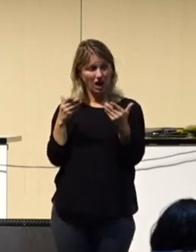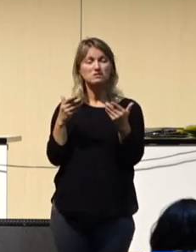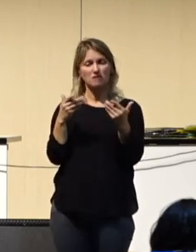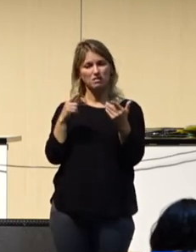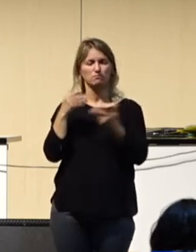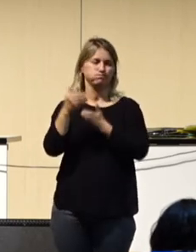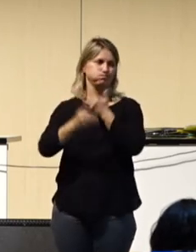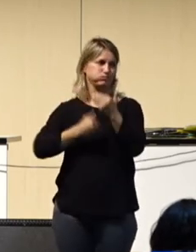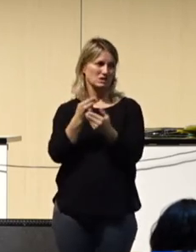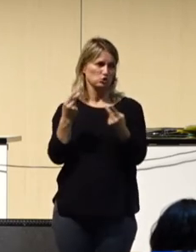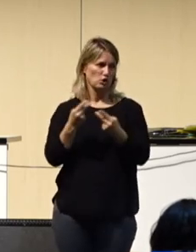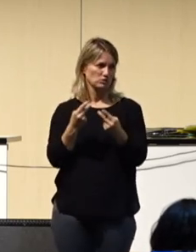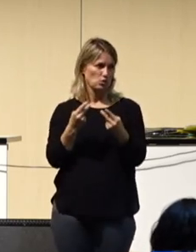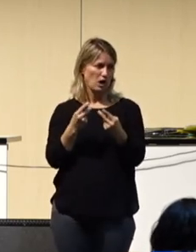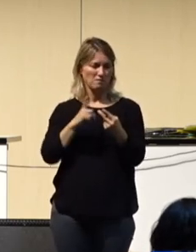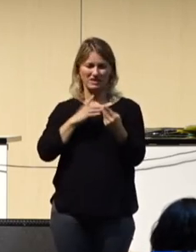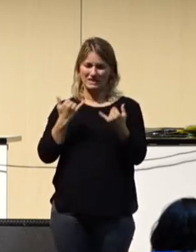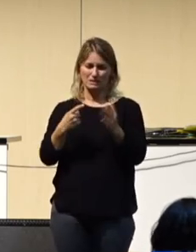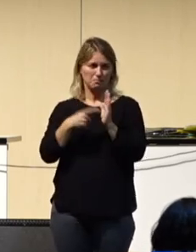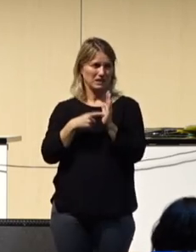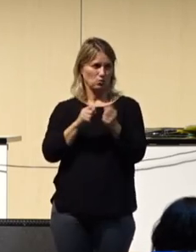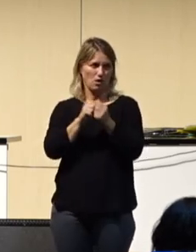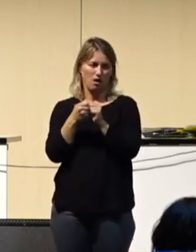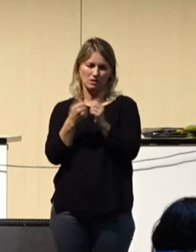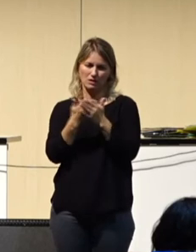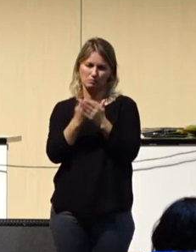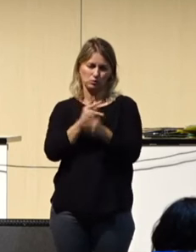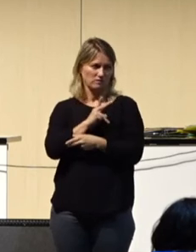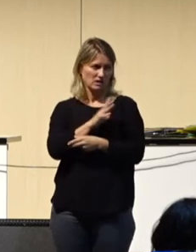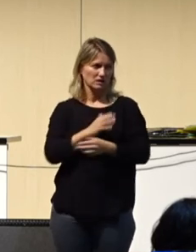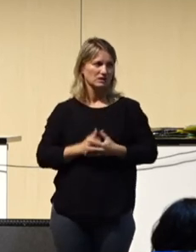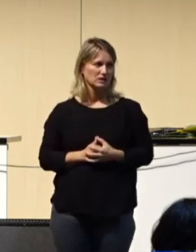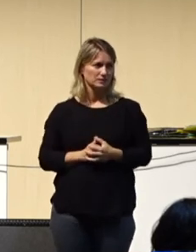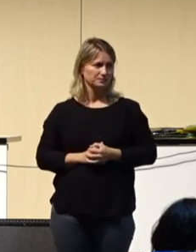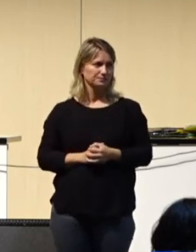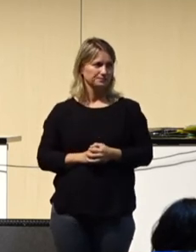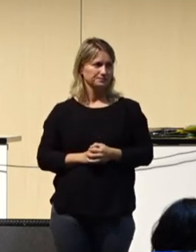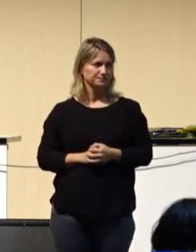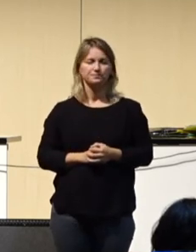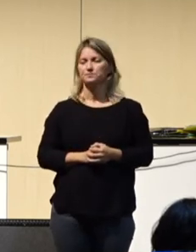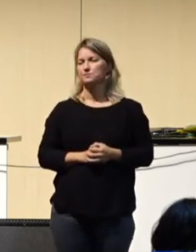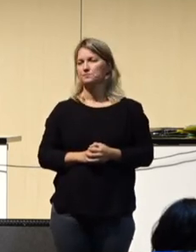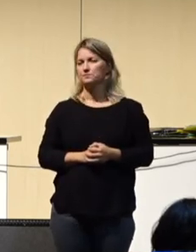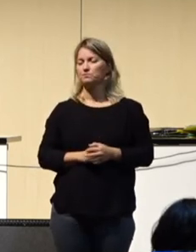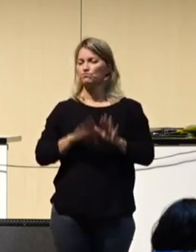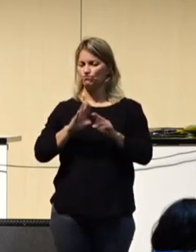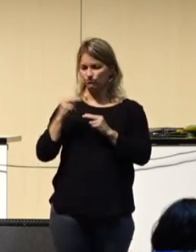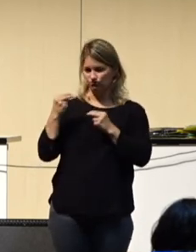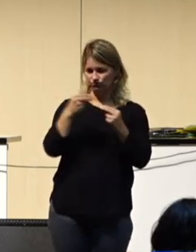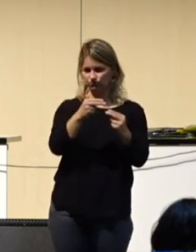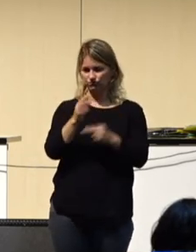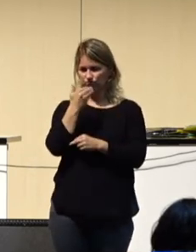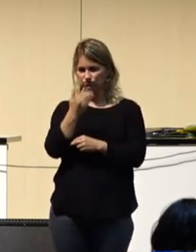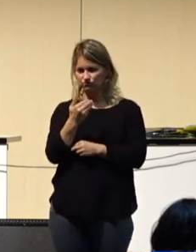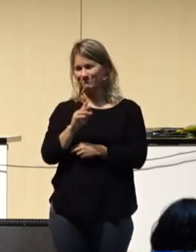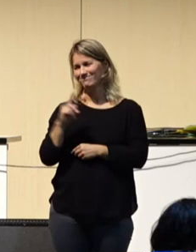planungsrechtlichen neuen Gegebenheiten für den Standort gegebenenfalls aussehen könnten. Erstmal vielen Dank für die Antworten. Sie haben ja selber